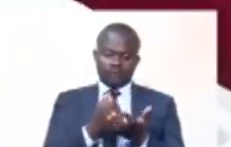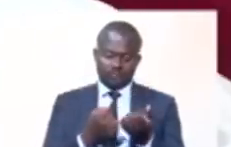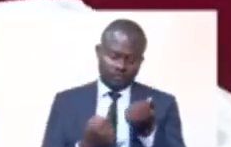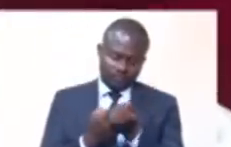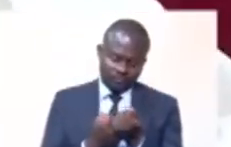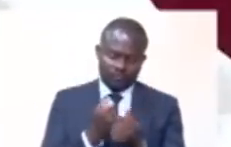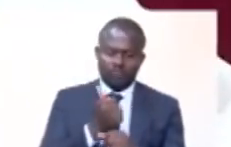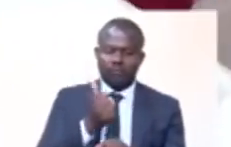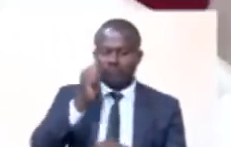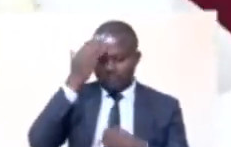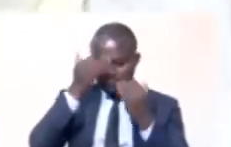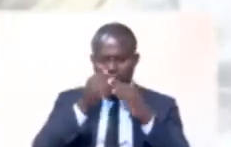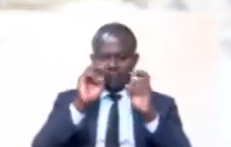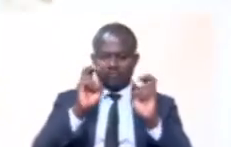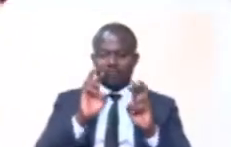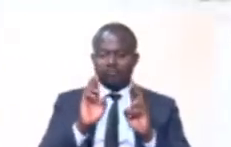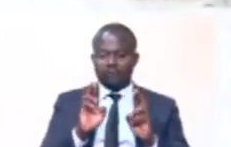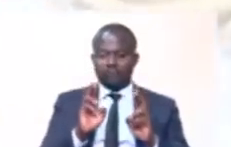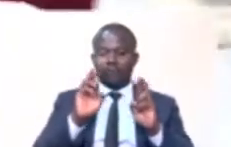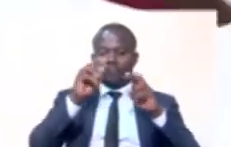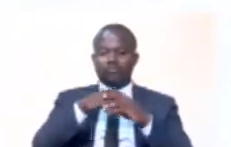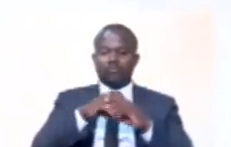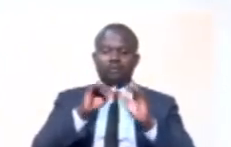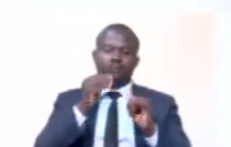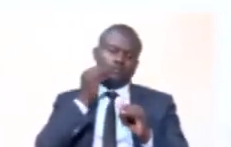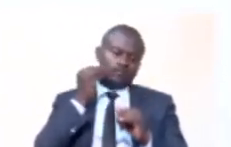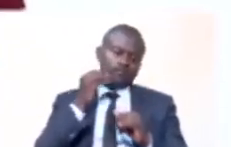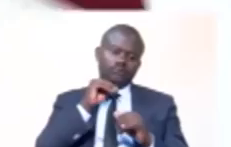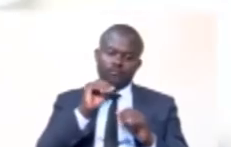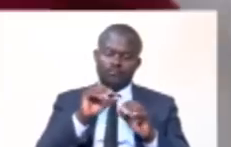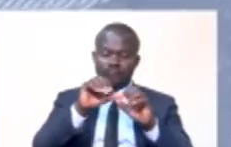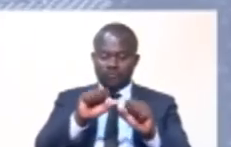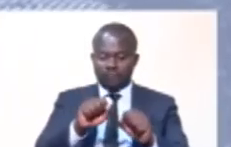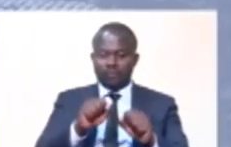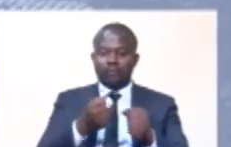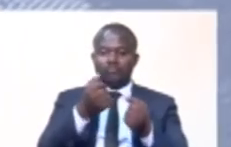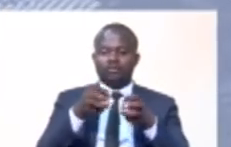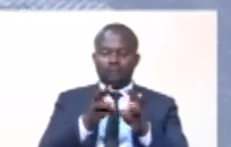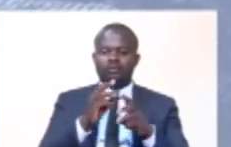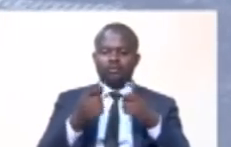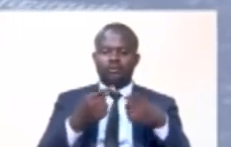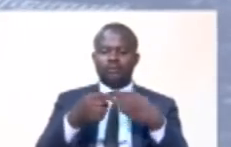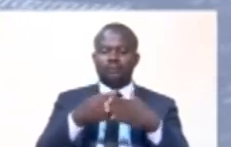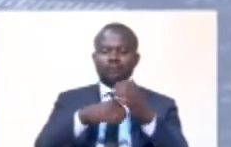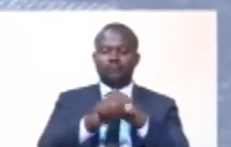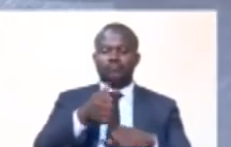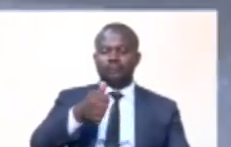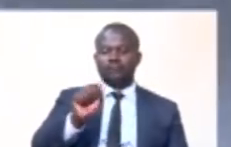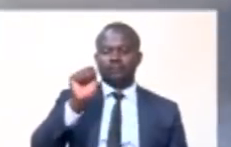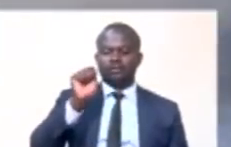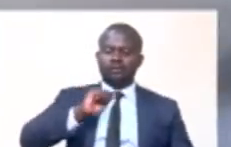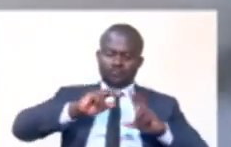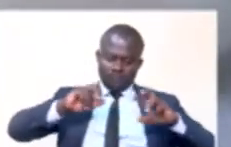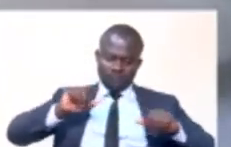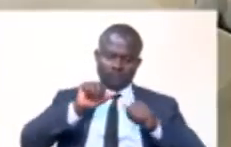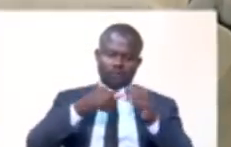mu Rwanda, kuko bizera ko imyanzuro irimo naguma mu rugo itazafatwa, bityo bikabaha uburyo bwo gukomeza ibikorwa byabo. Abasesengura